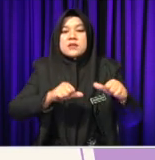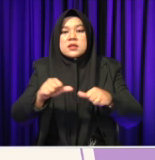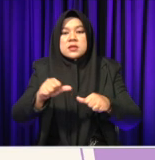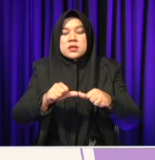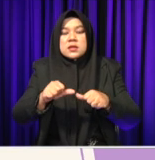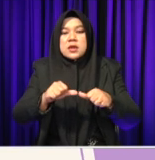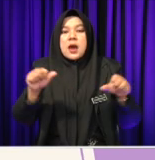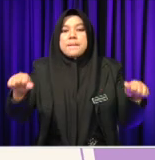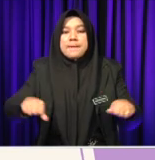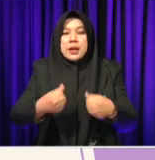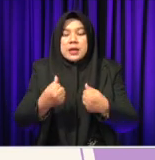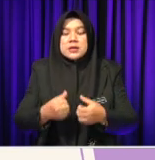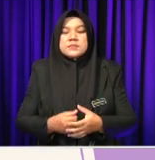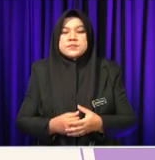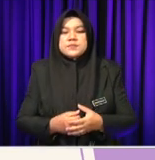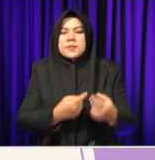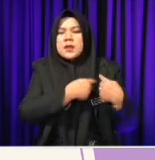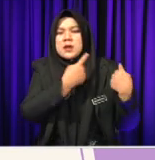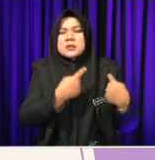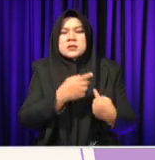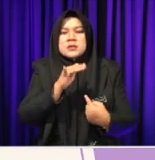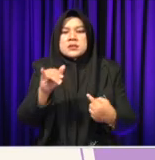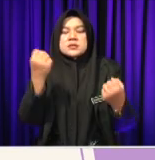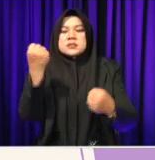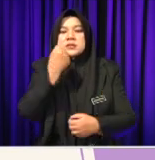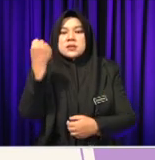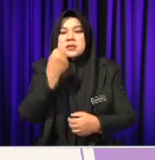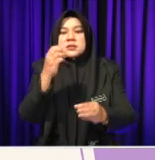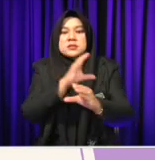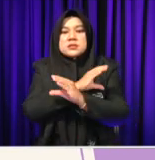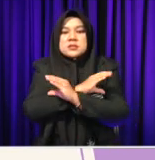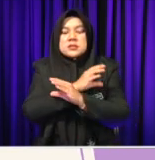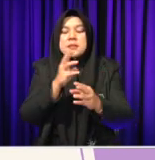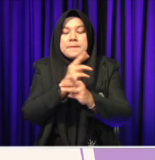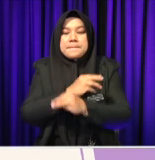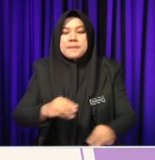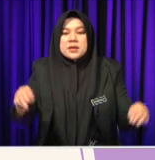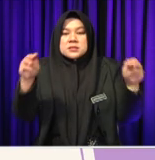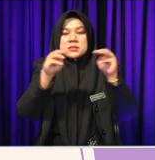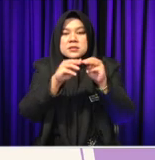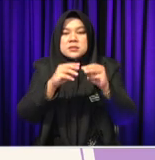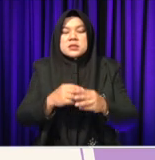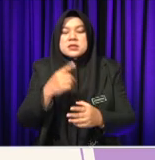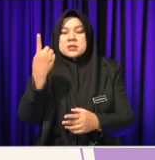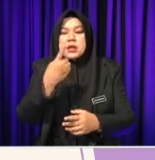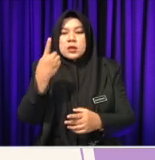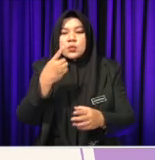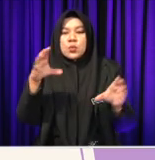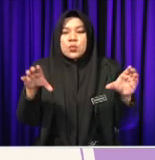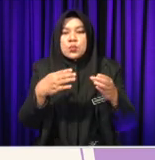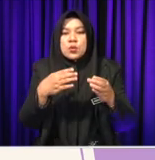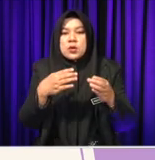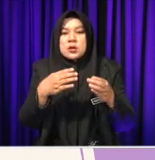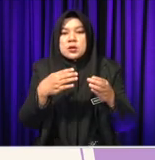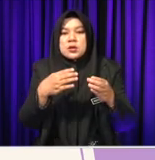tu yang maksudnya seseorang yang hatinya sentiasa mencintai masjid ni contoh dia melaksanakan solat fardu berjemaah kena tulis perkataan